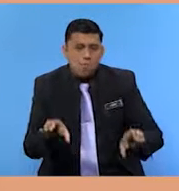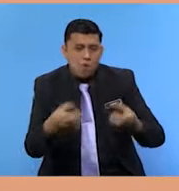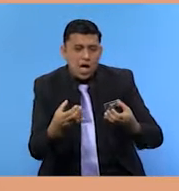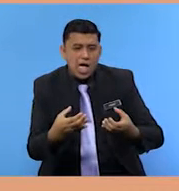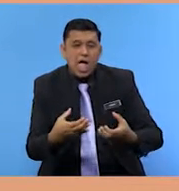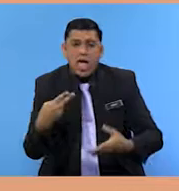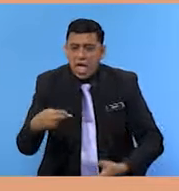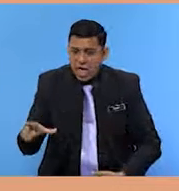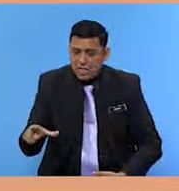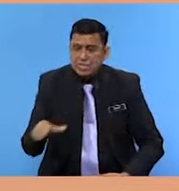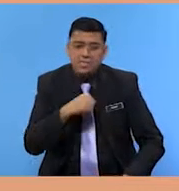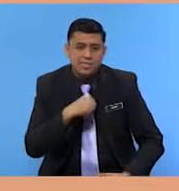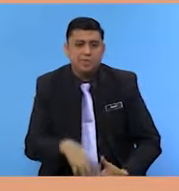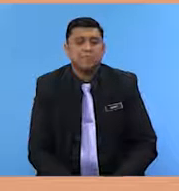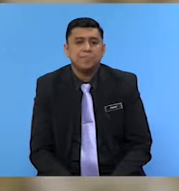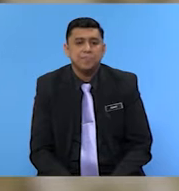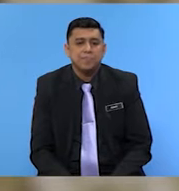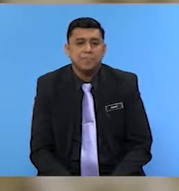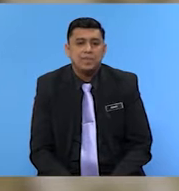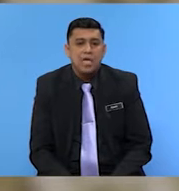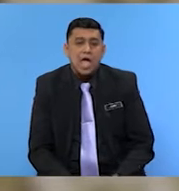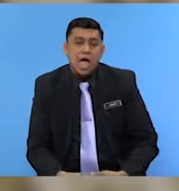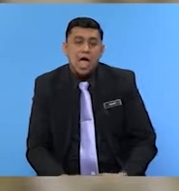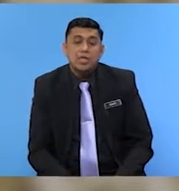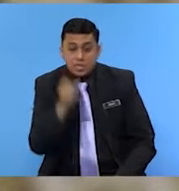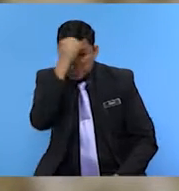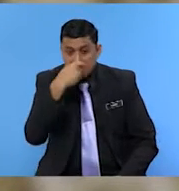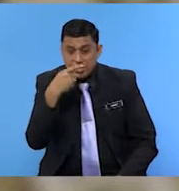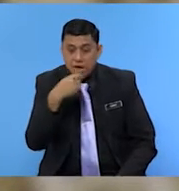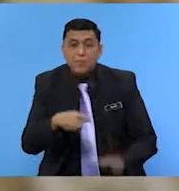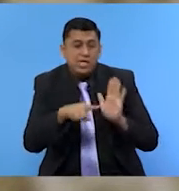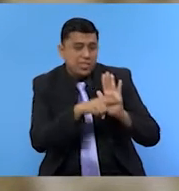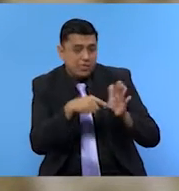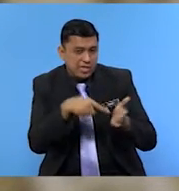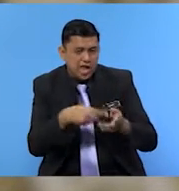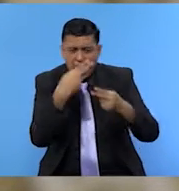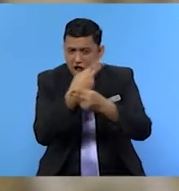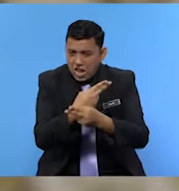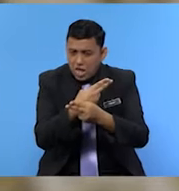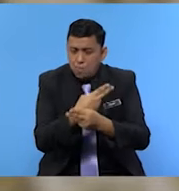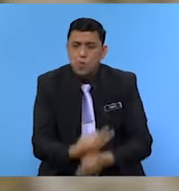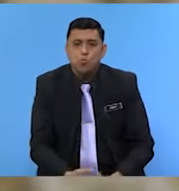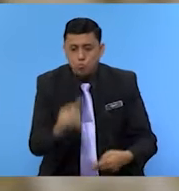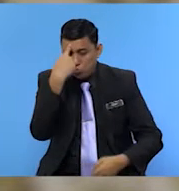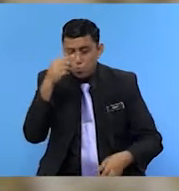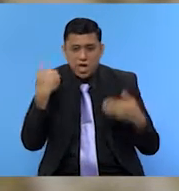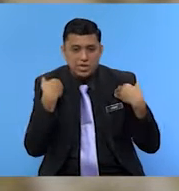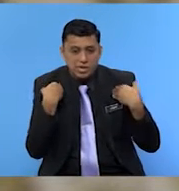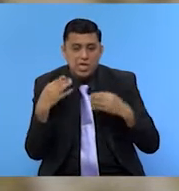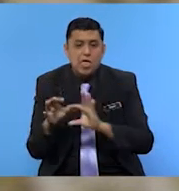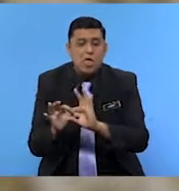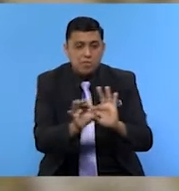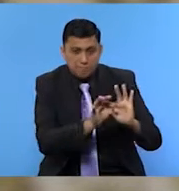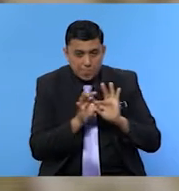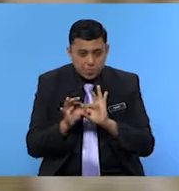mereka sahaja tanpa mempedulikan orang lain. Sikap negatif ini akan menghalang usaha kerajaan kerajaan untuk mewujudkan perpaduan dan integrasi